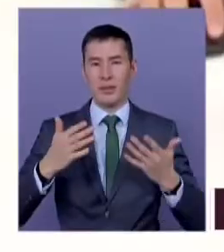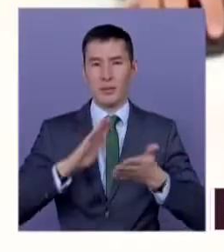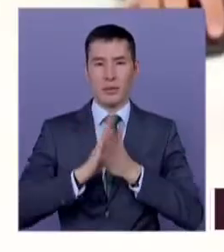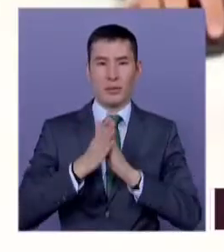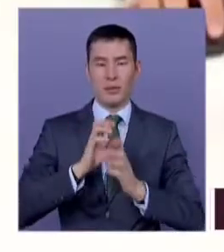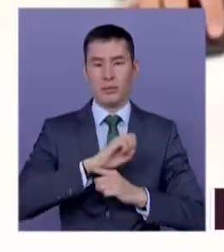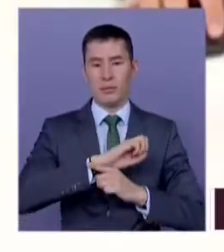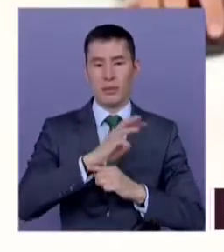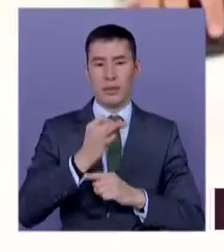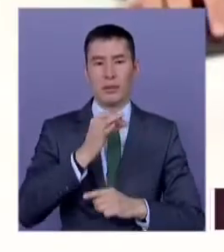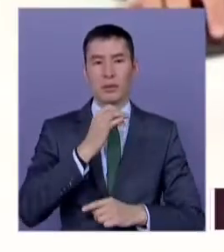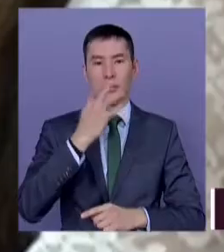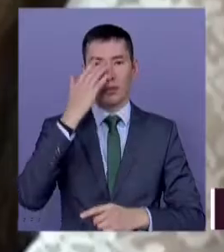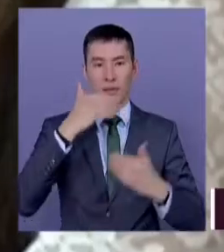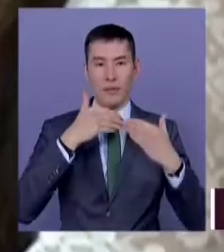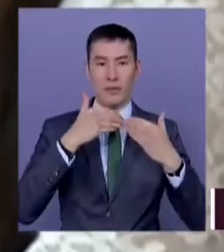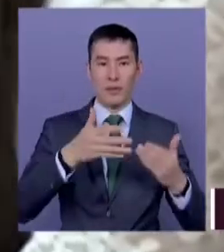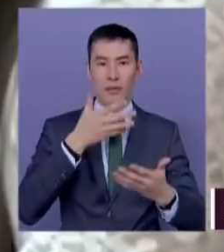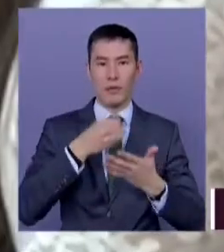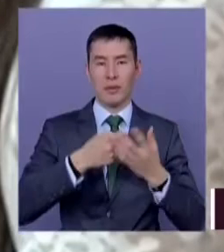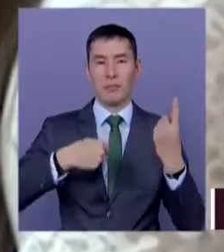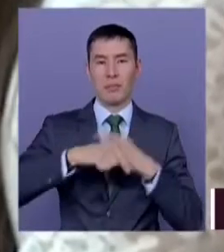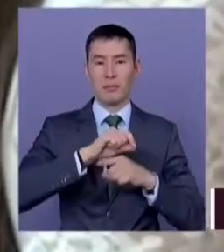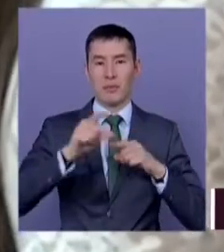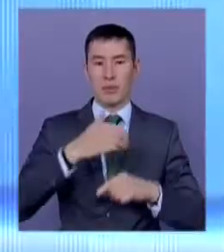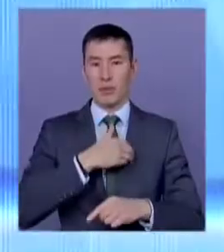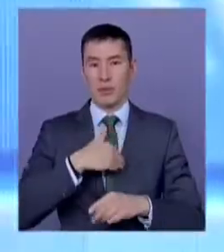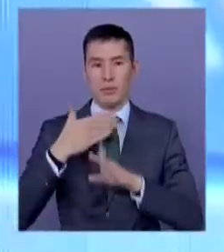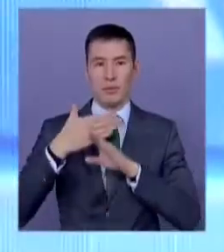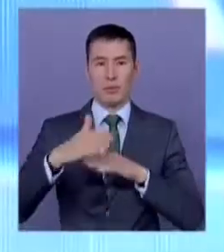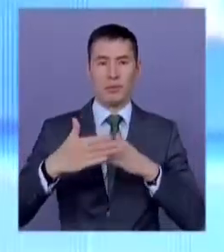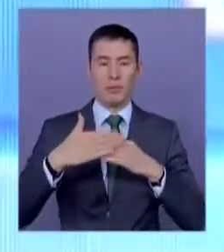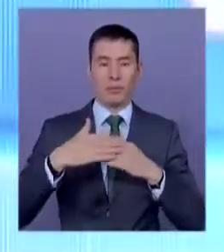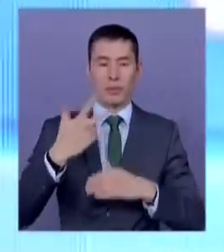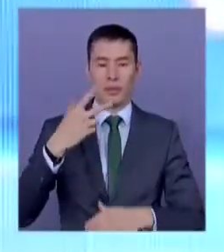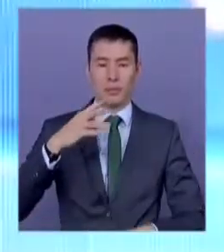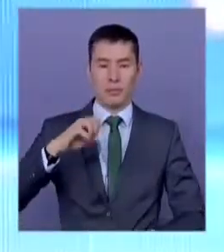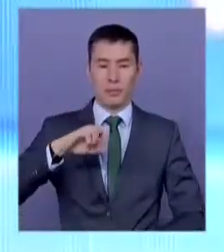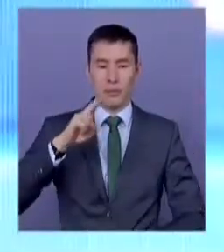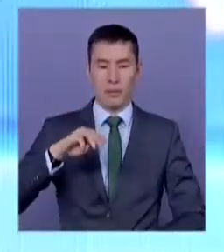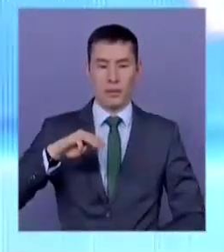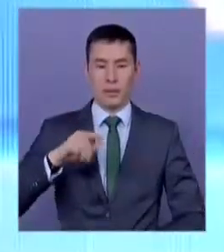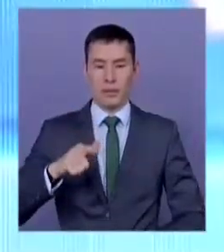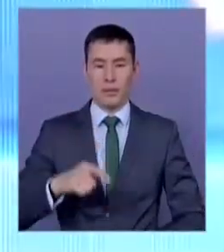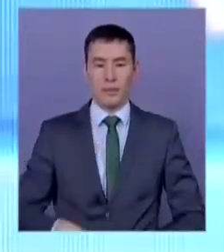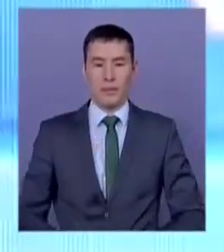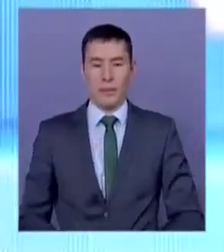бизнесін дамытуға қолдау көрсетуге 3 миллиард теңге бөлінген. Келесі жылдың да қандай жыл